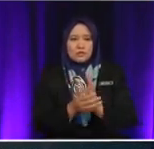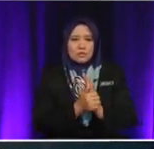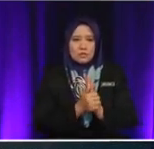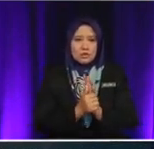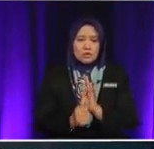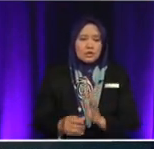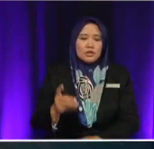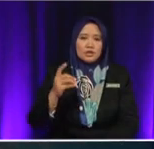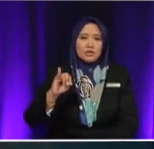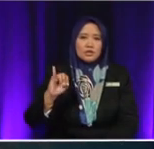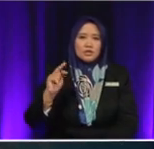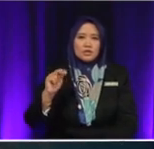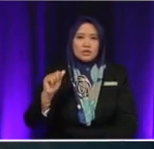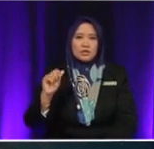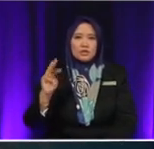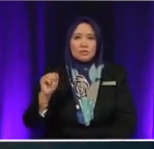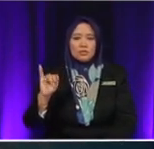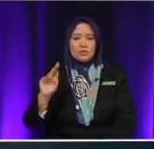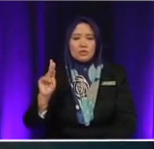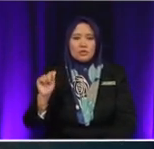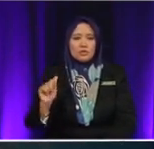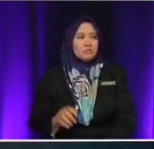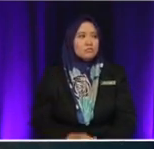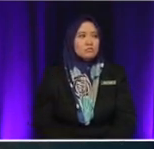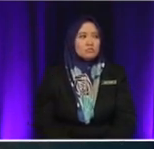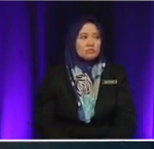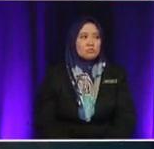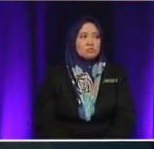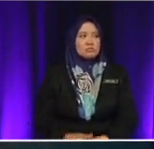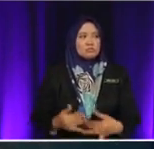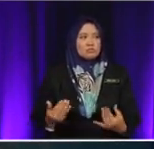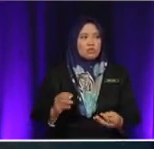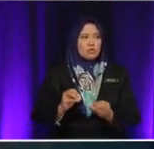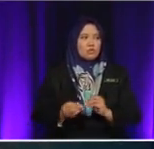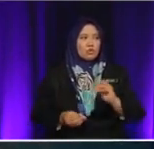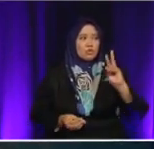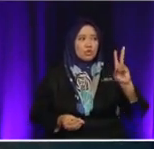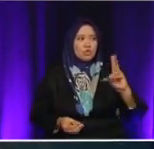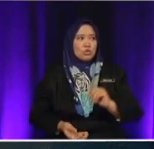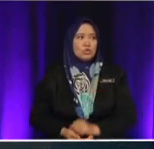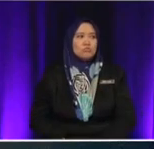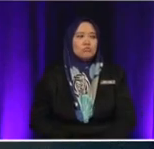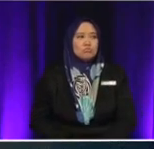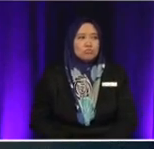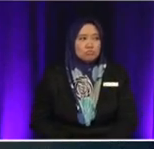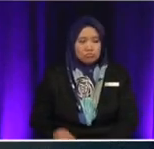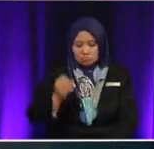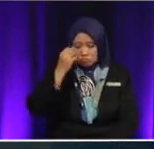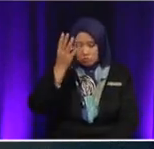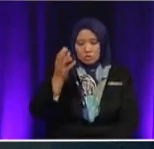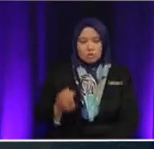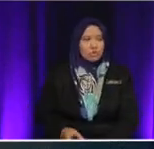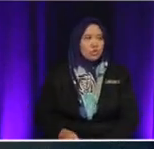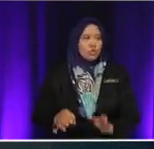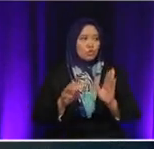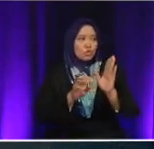markah. Okey, dan kita semak kemudian. Yang kedua, berikan contoh teknik komunikasi bukan lisan. Jadi hati-hatilah tengok bukan